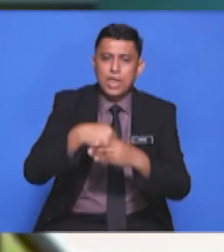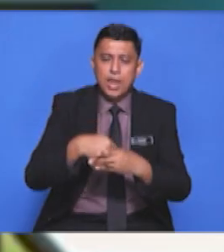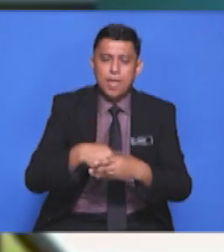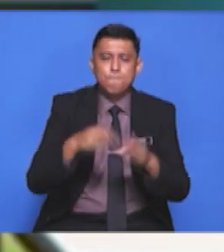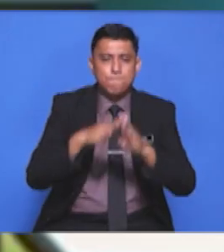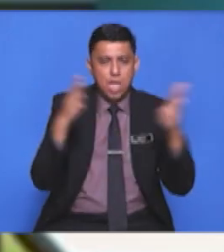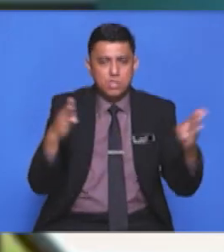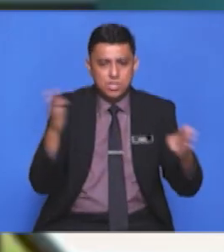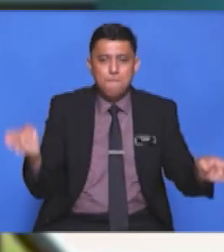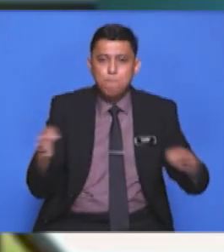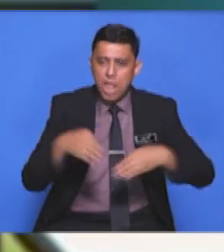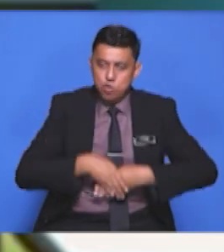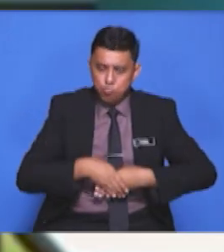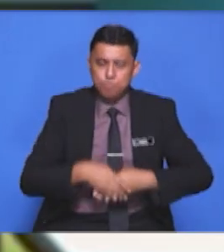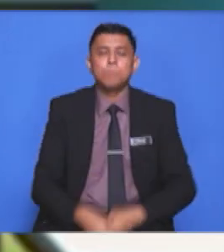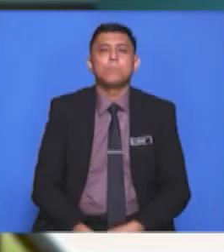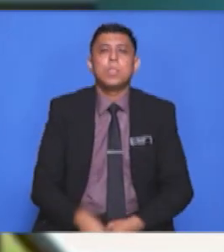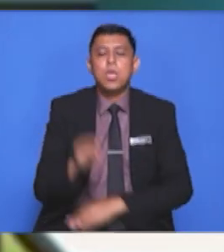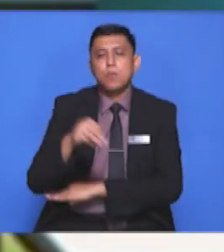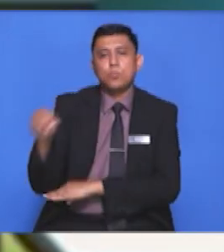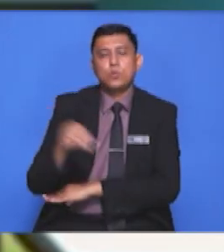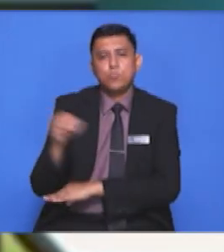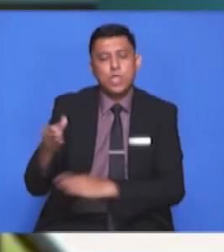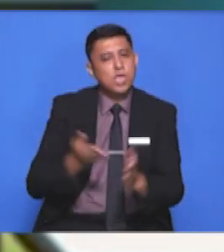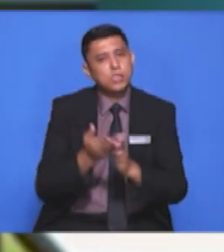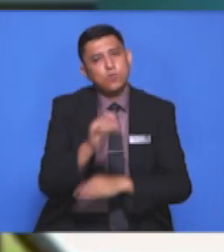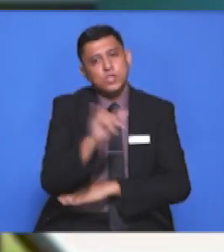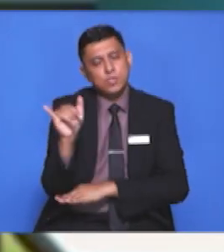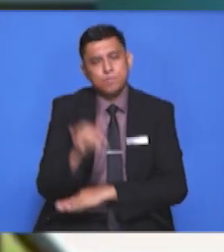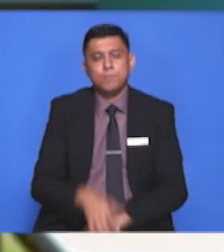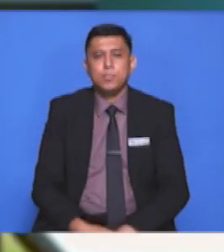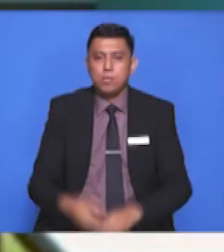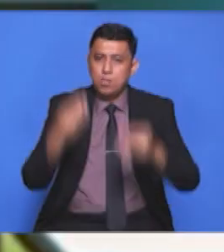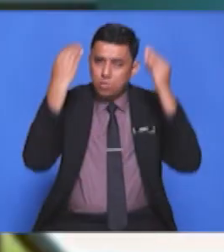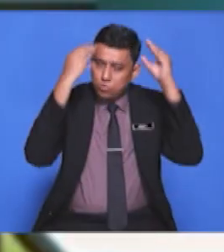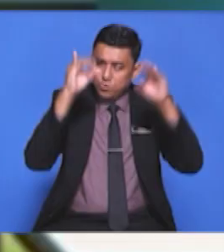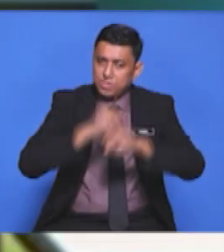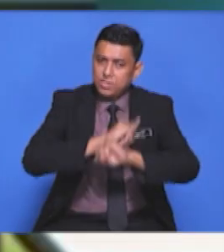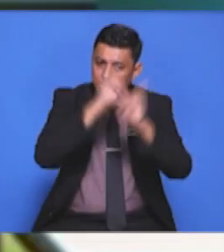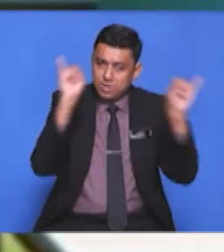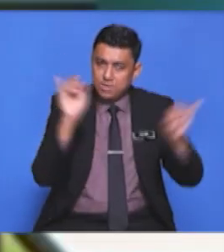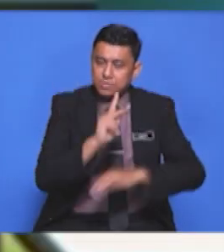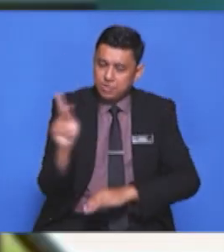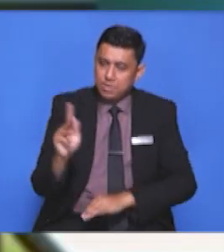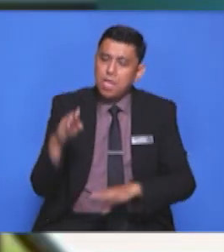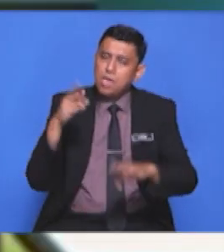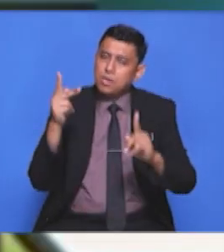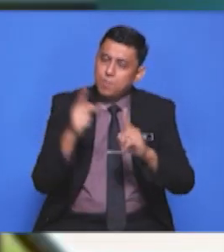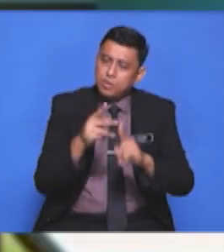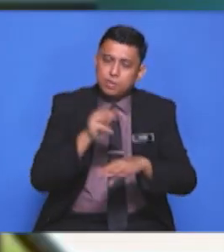Melayu murid-murid seterusnya cego ingin Jelaskan kepada